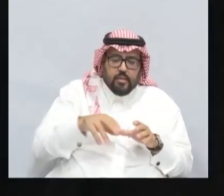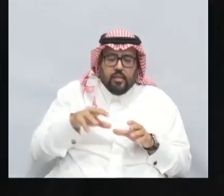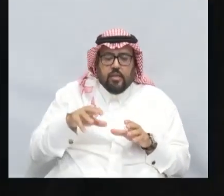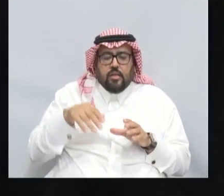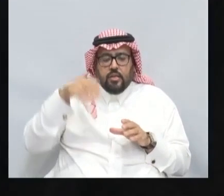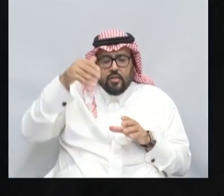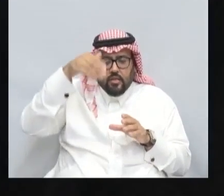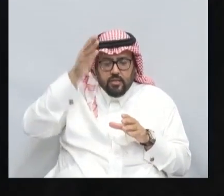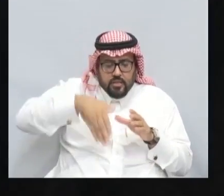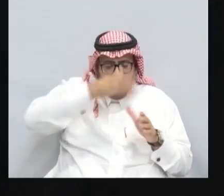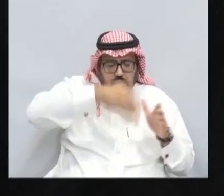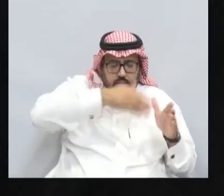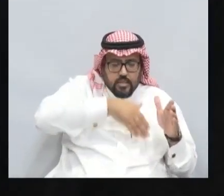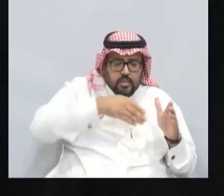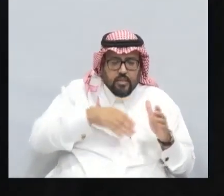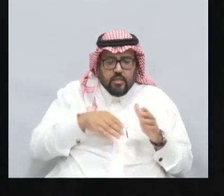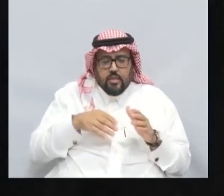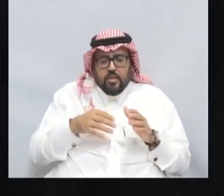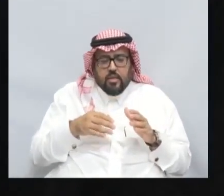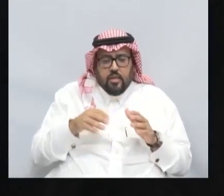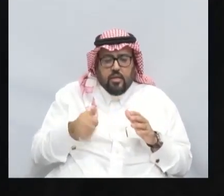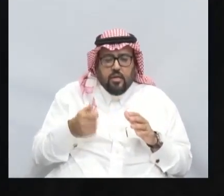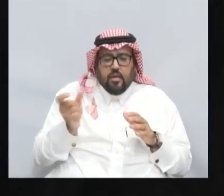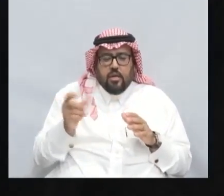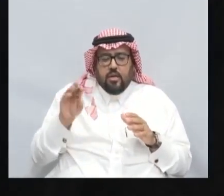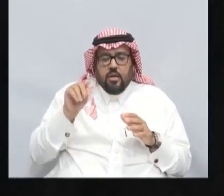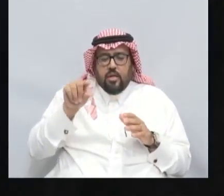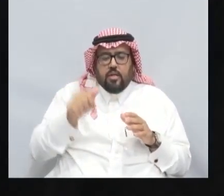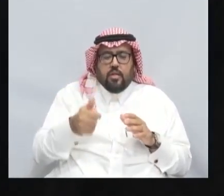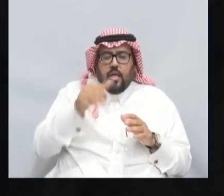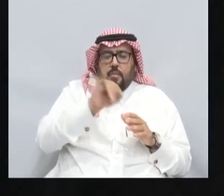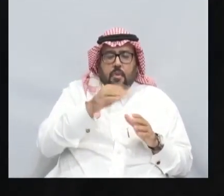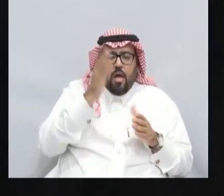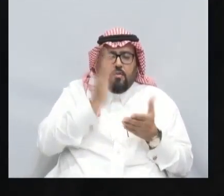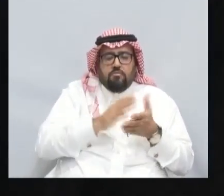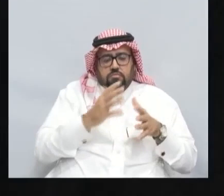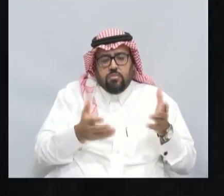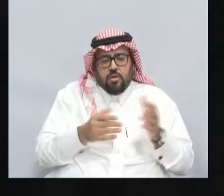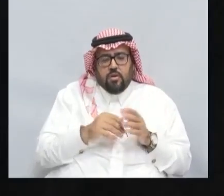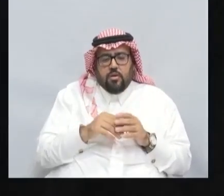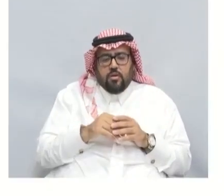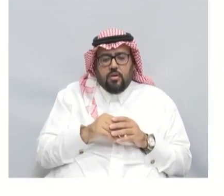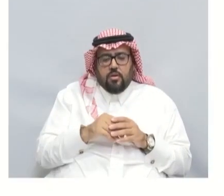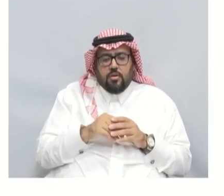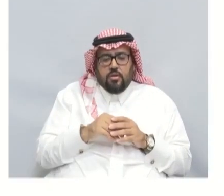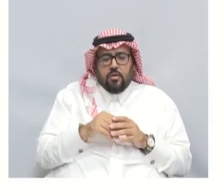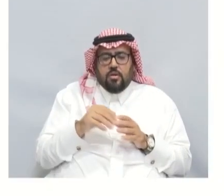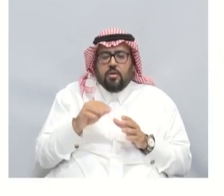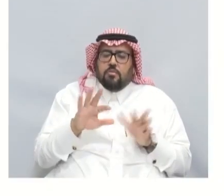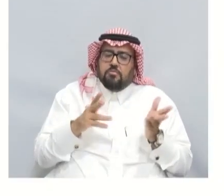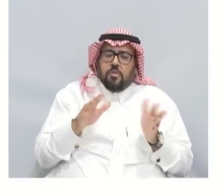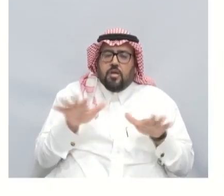حفر يعني صدوع ممكن يخرج منها براكين، إذا هذا مرتبط بماذا؟ نعم أحسنتم، إذا هي ترتبط